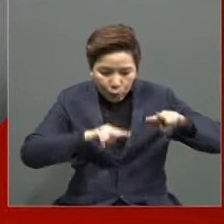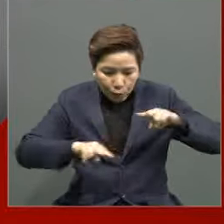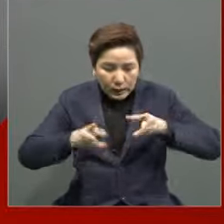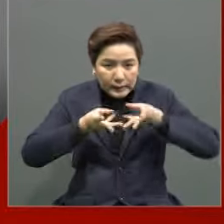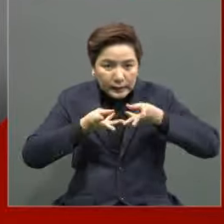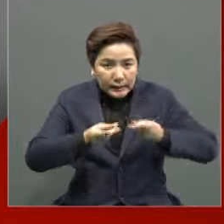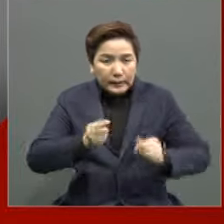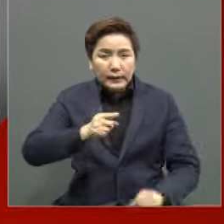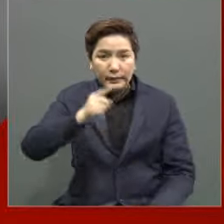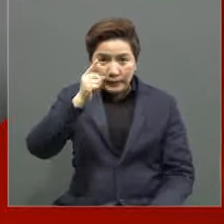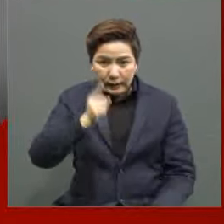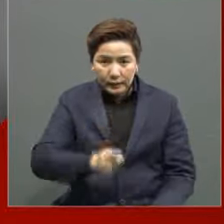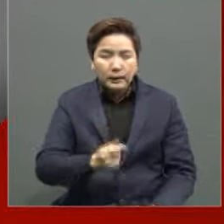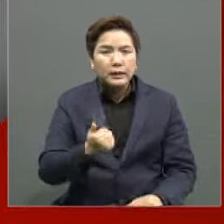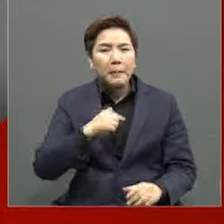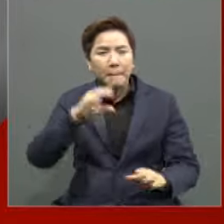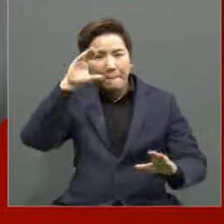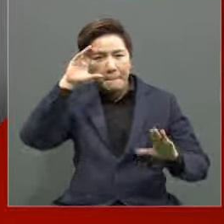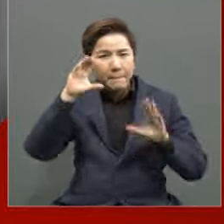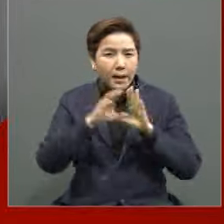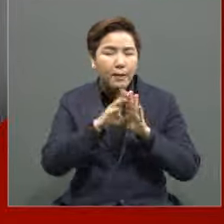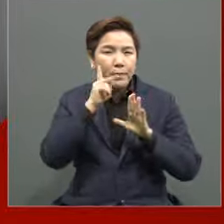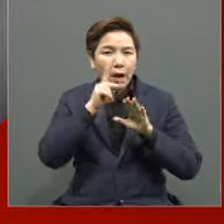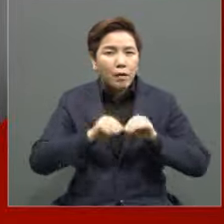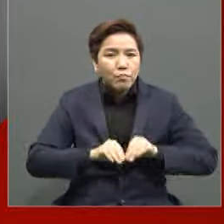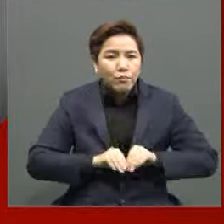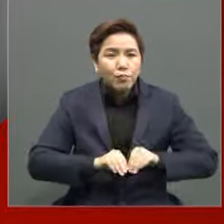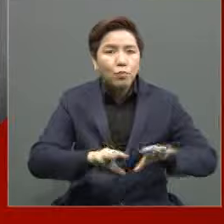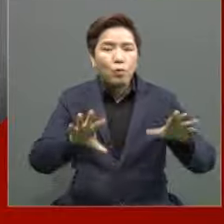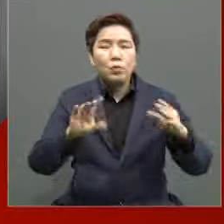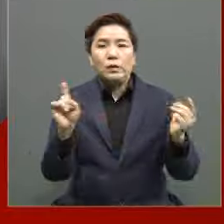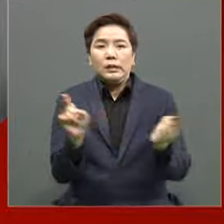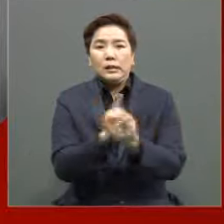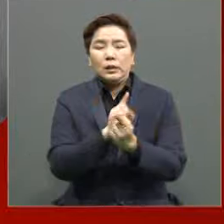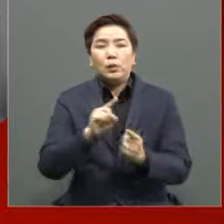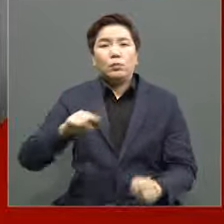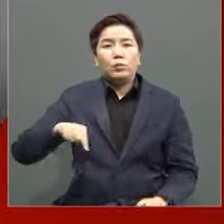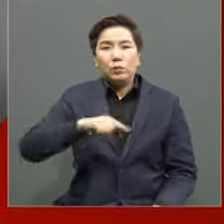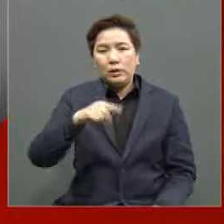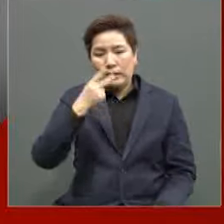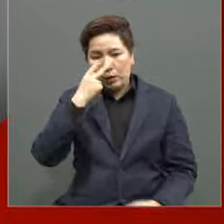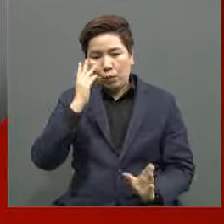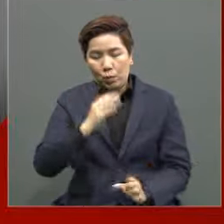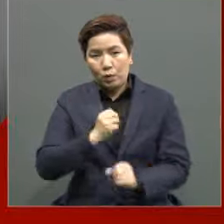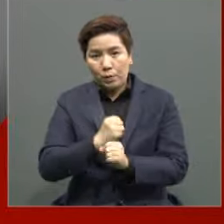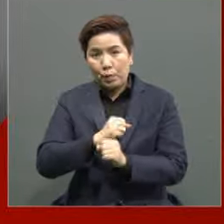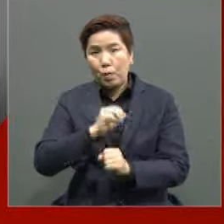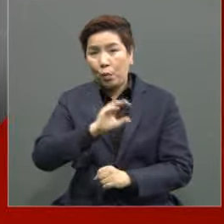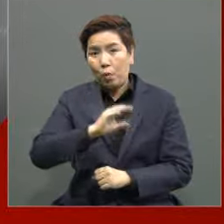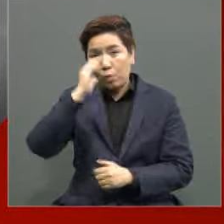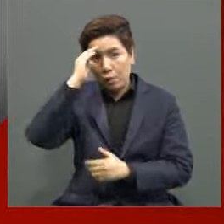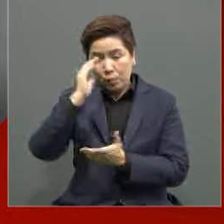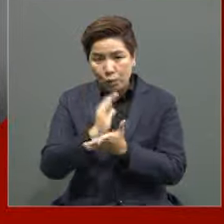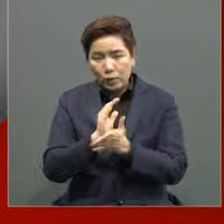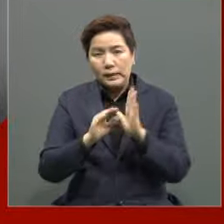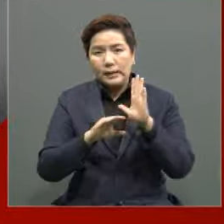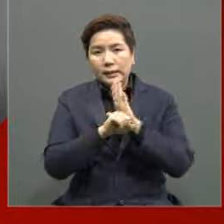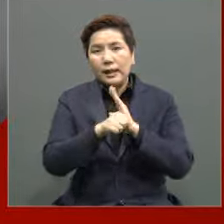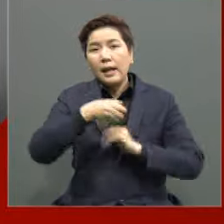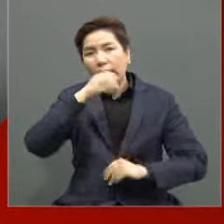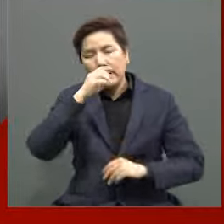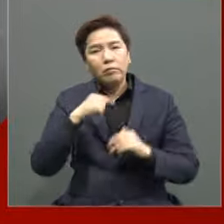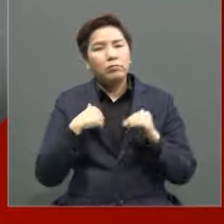จความบอกว่าด้วยปรากฏภาพข่าวในสื่อมวลชนและสื่อสังคมออนไลน์เกี่ยวกับการปฏิบัติหน้าที่ของเจ้าหน้าที่ตำรวจที่จังหวัดสระแก้ว